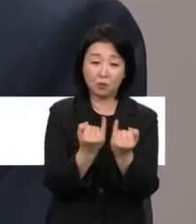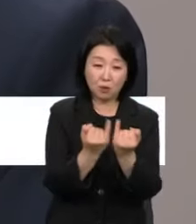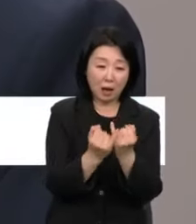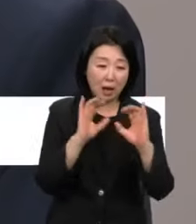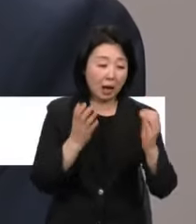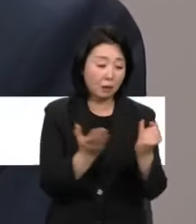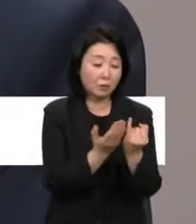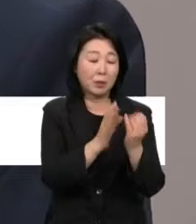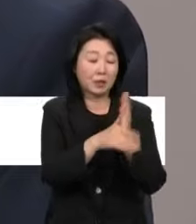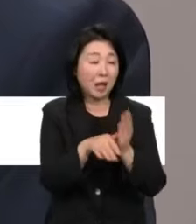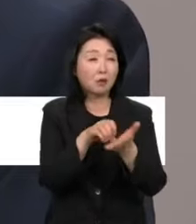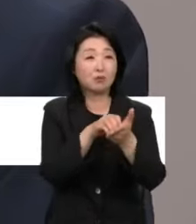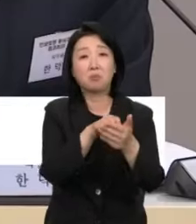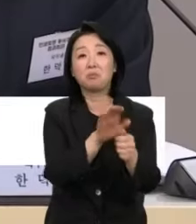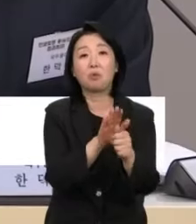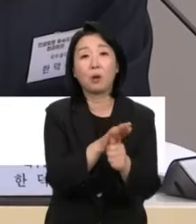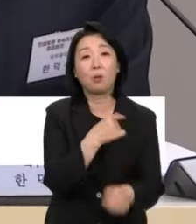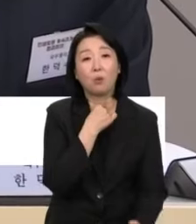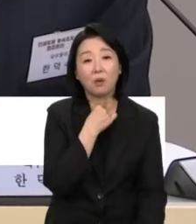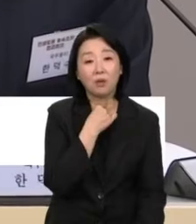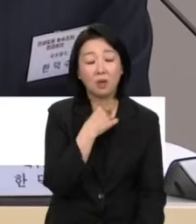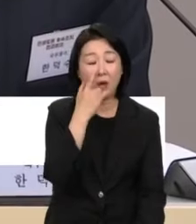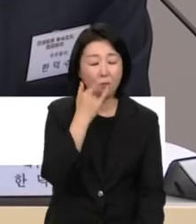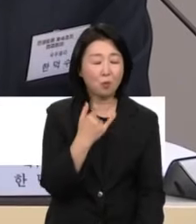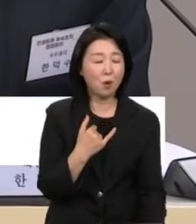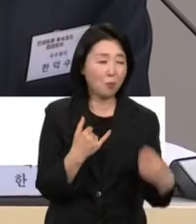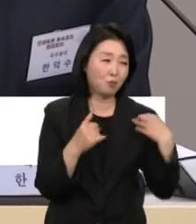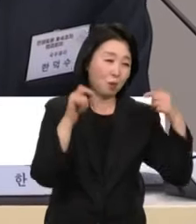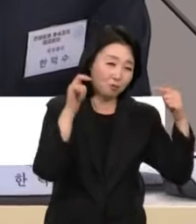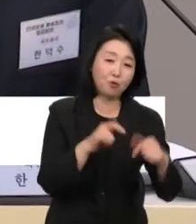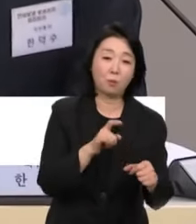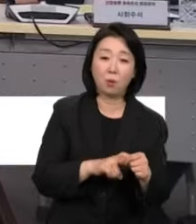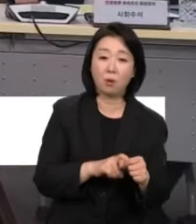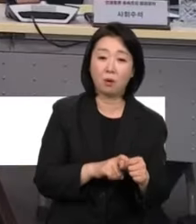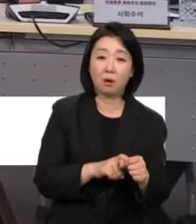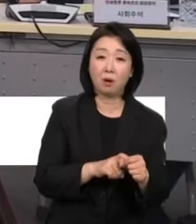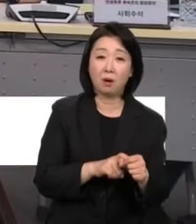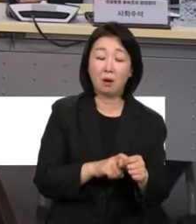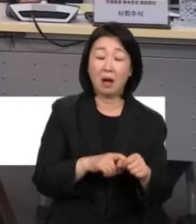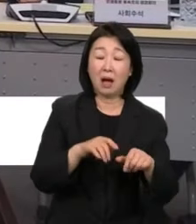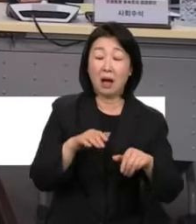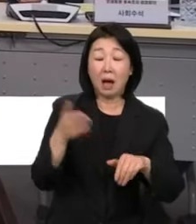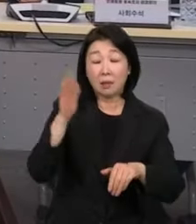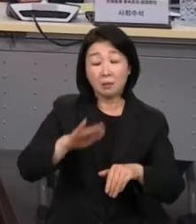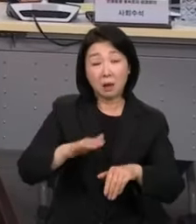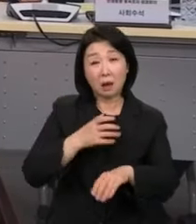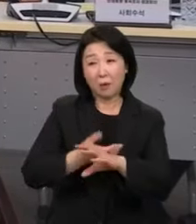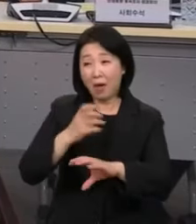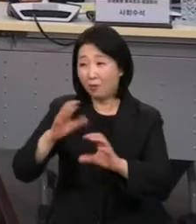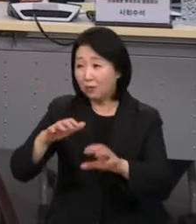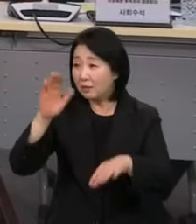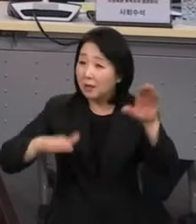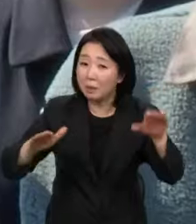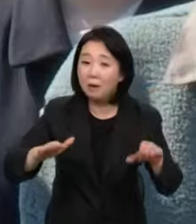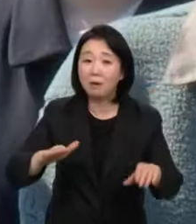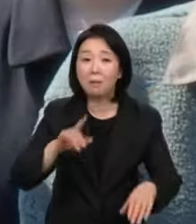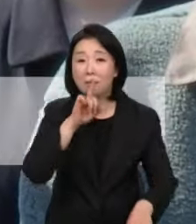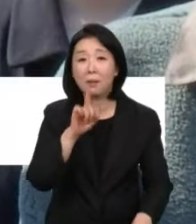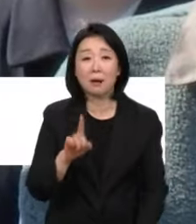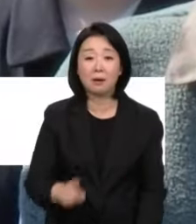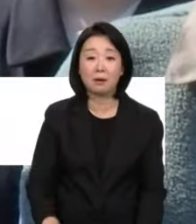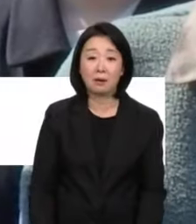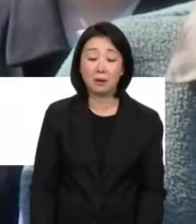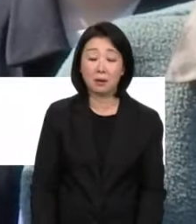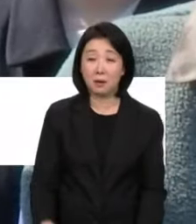분야에 취업할 수 있게 하고 부모의 부담을 줄여주자는 취지인데 당장 차별이란 반발이 나왔습니다.